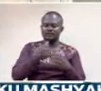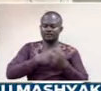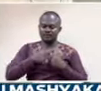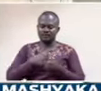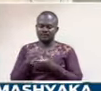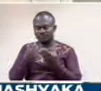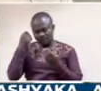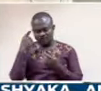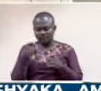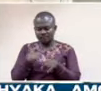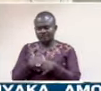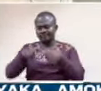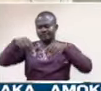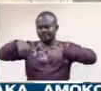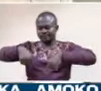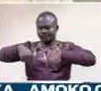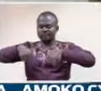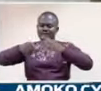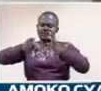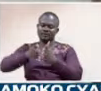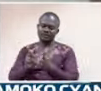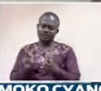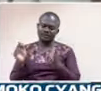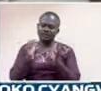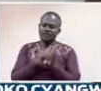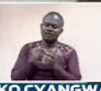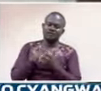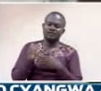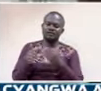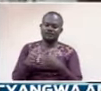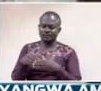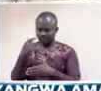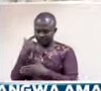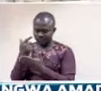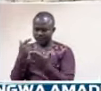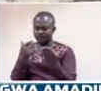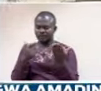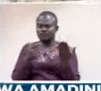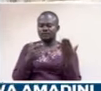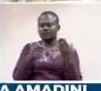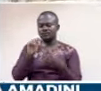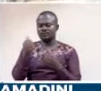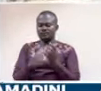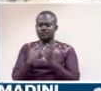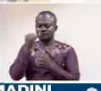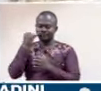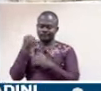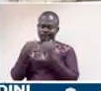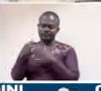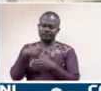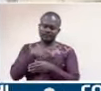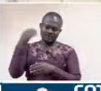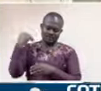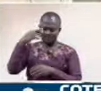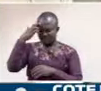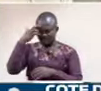amanyarwanda, nk'ubu ngubu kwishyura kongera kurangura usanga ari ibintu bitugoye. Ikindi kibazo wenda twari dufite cyari gikomeye ni